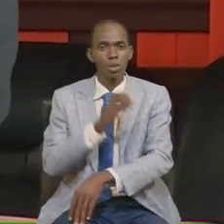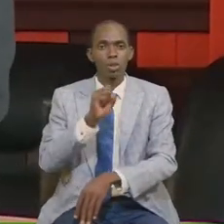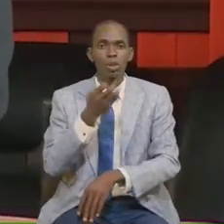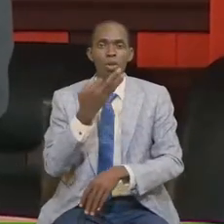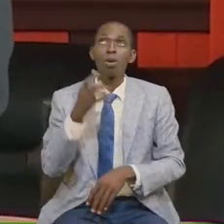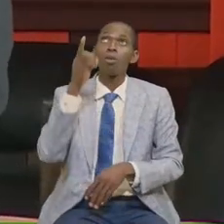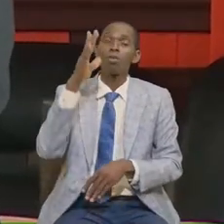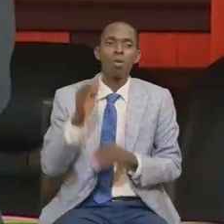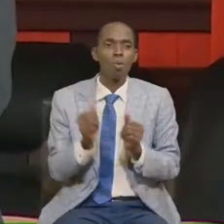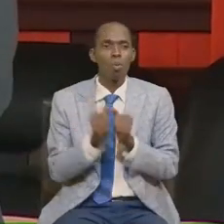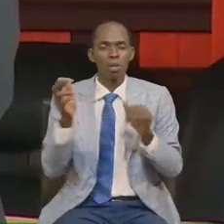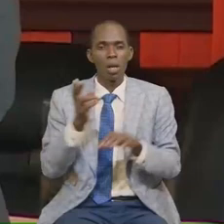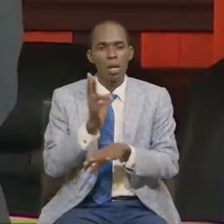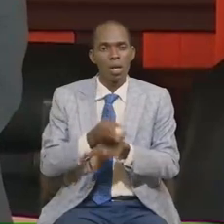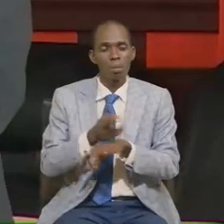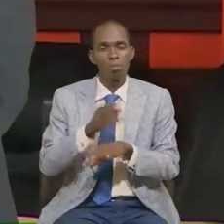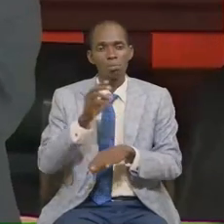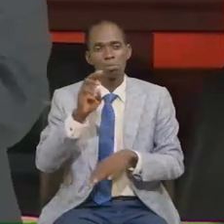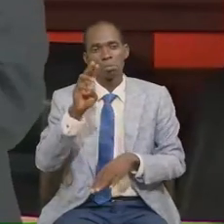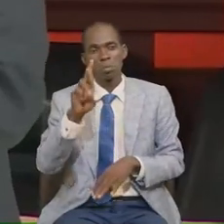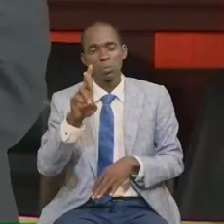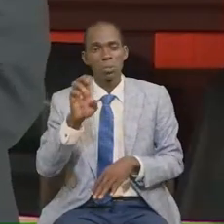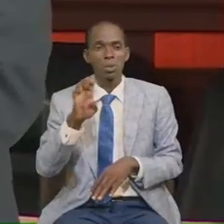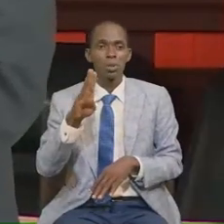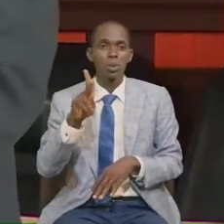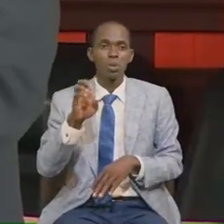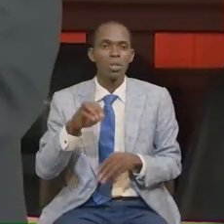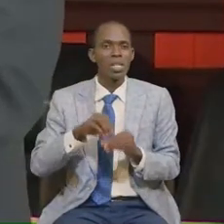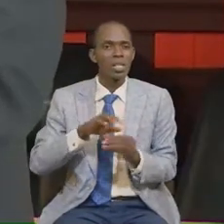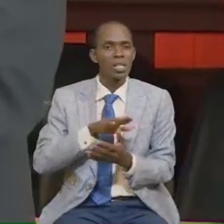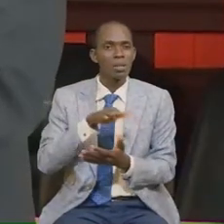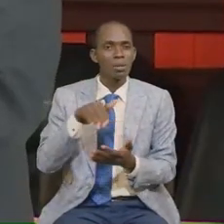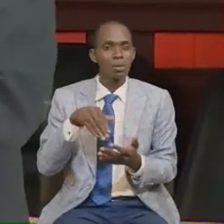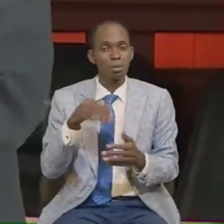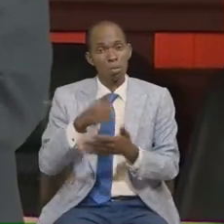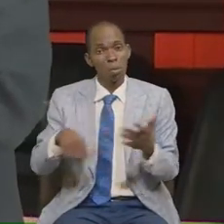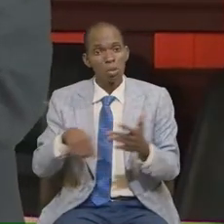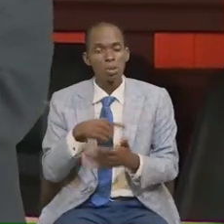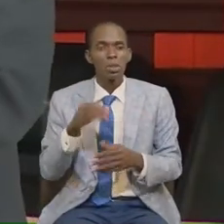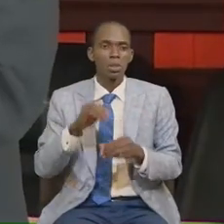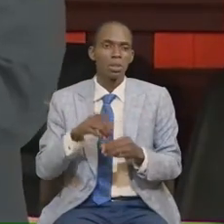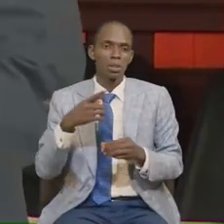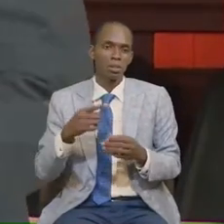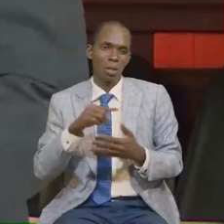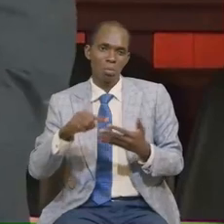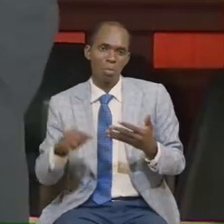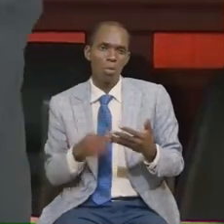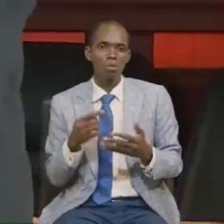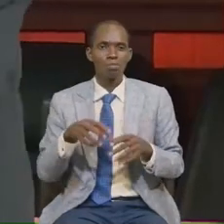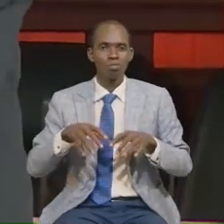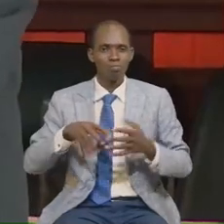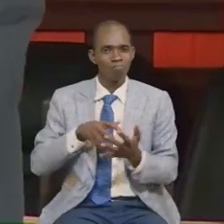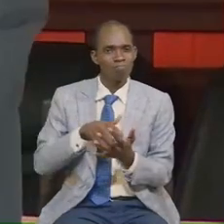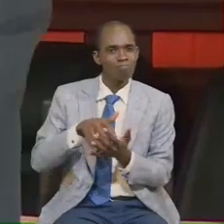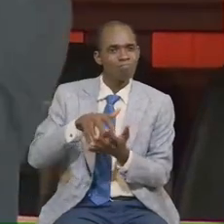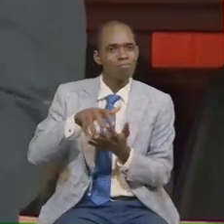d'une génération perverse et corrompue, parmi laquelle vous brillez comme des flambeaux dans le